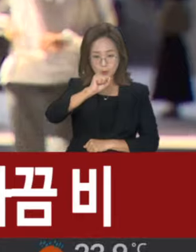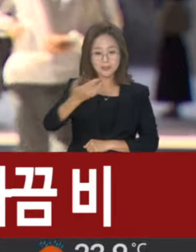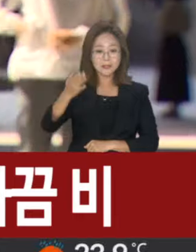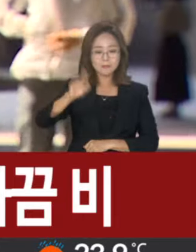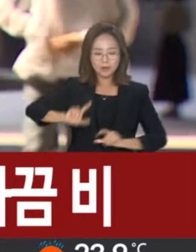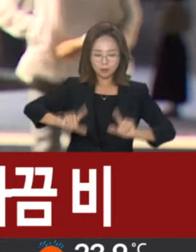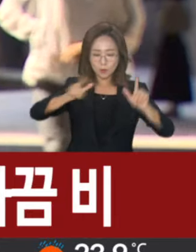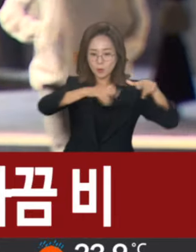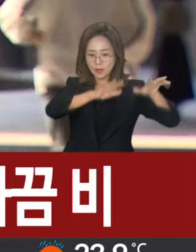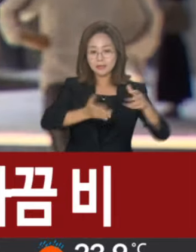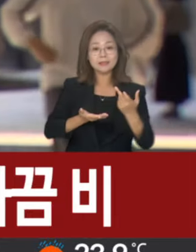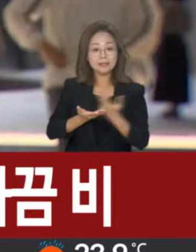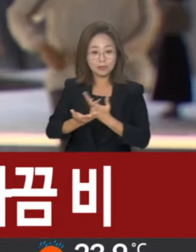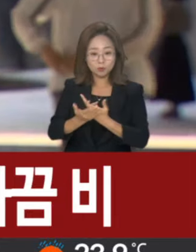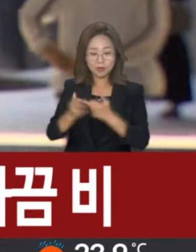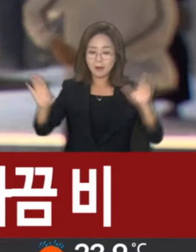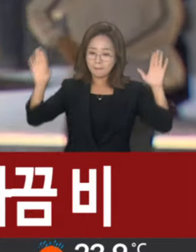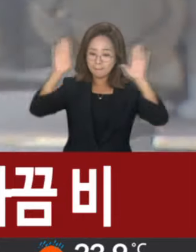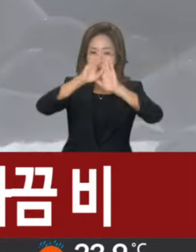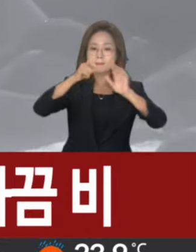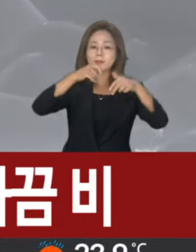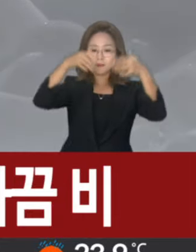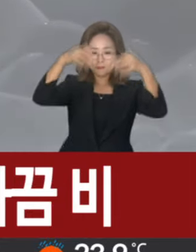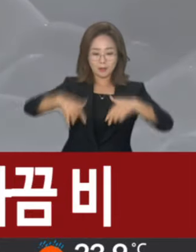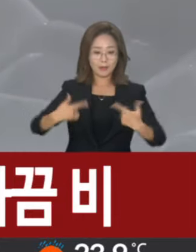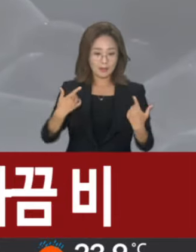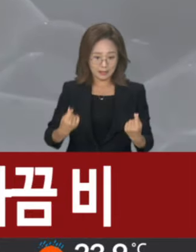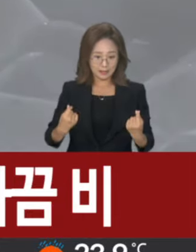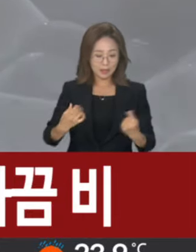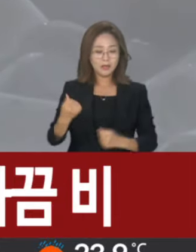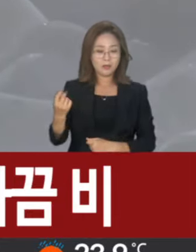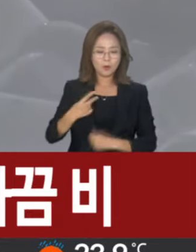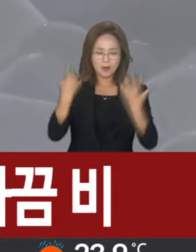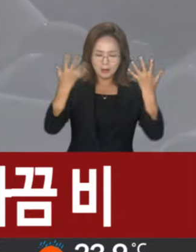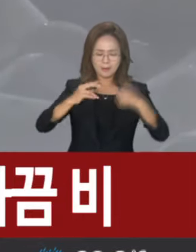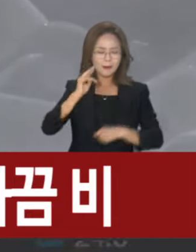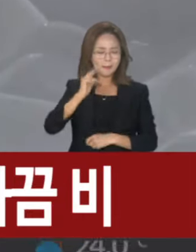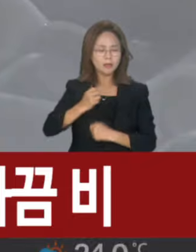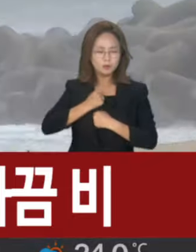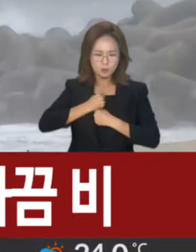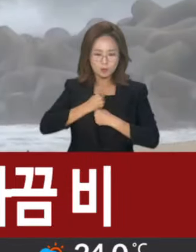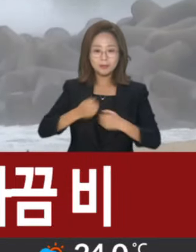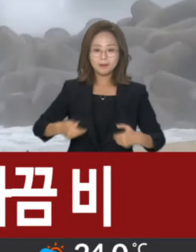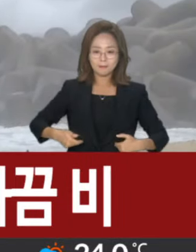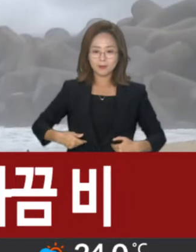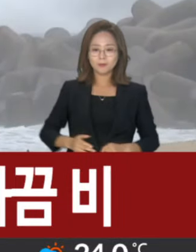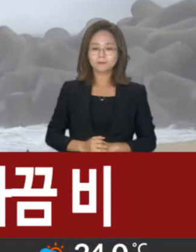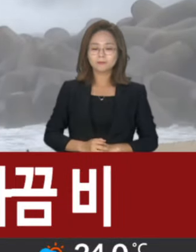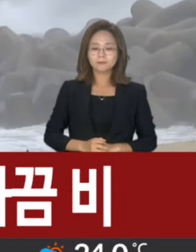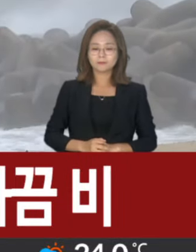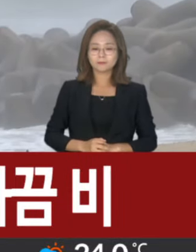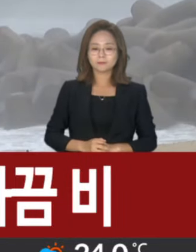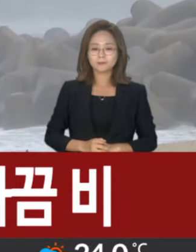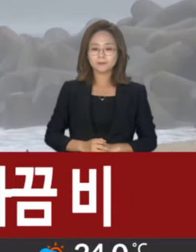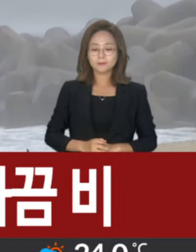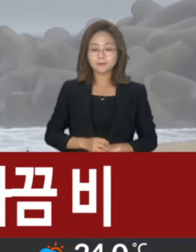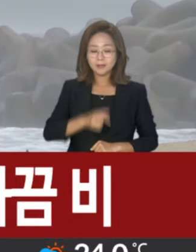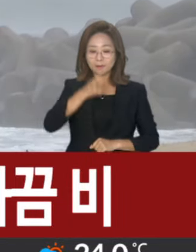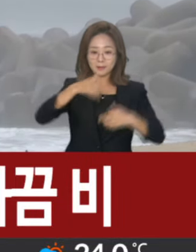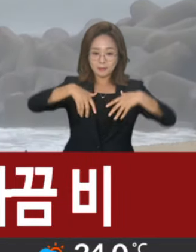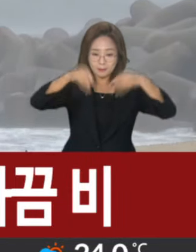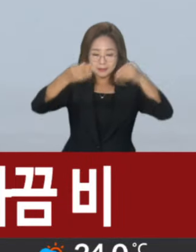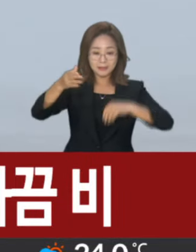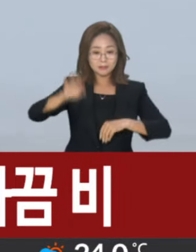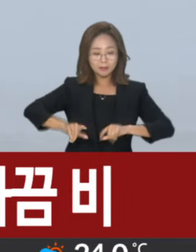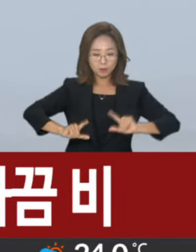다만 동해안과 제주에는 밤까지도 비가 이어지겠고 이 지역은 강풍에도 주의가 필요하겠습니다. 내륙은 비가